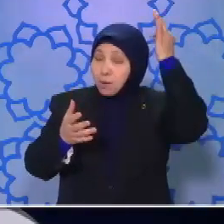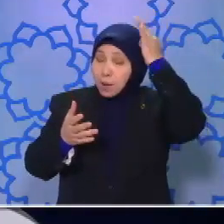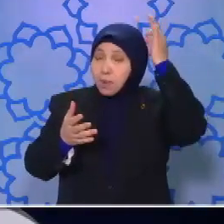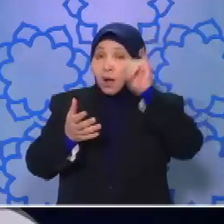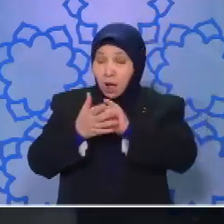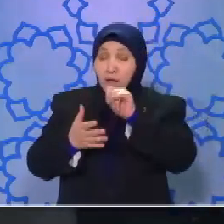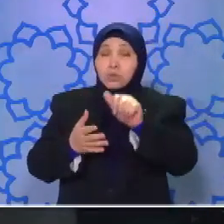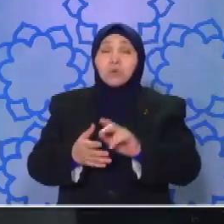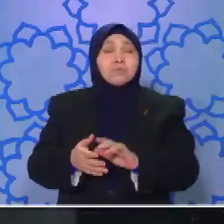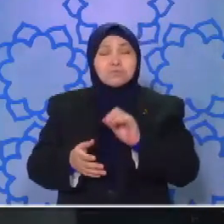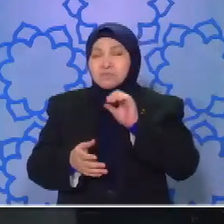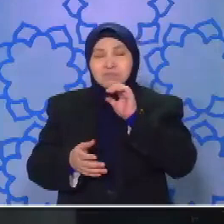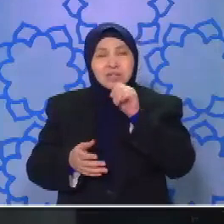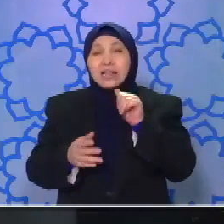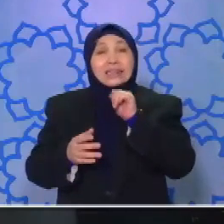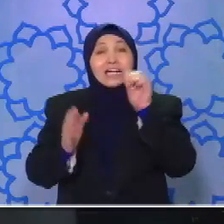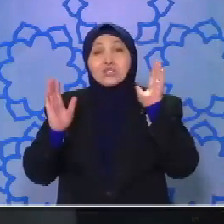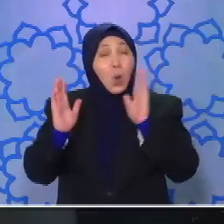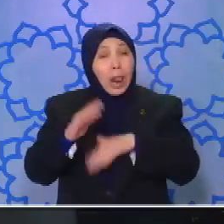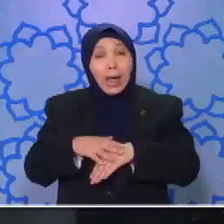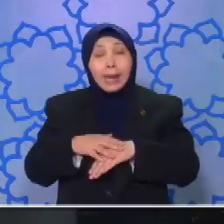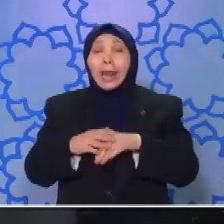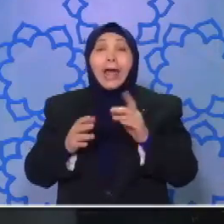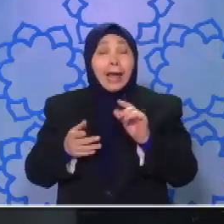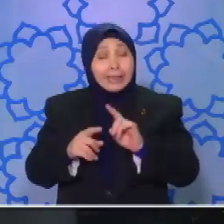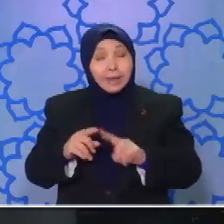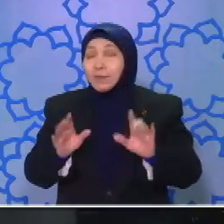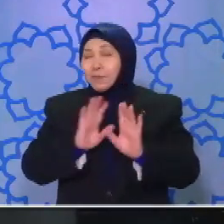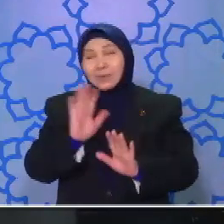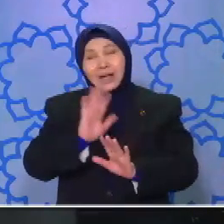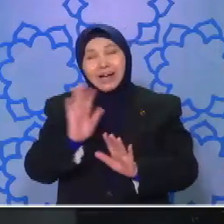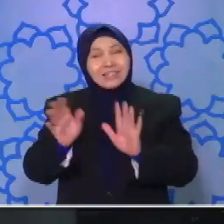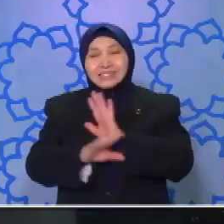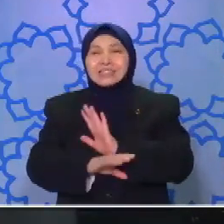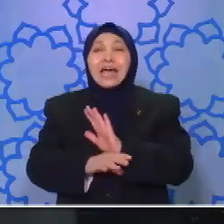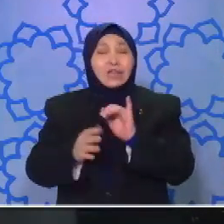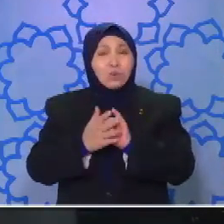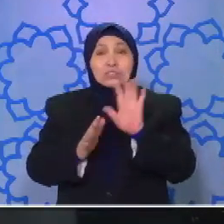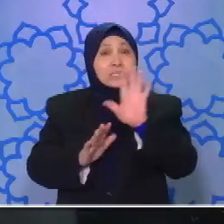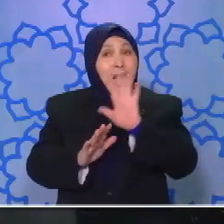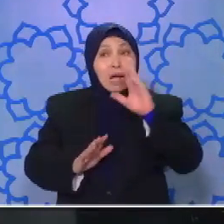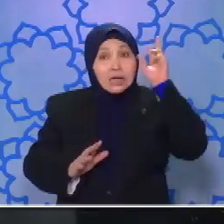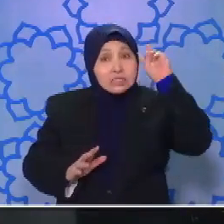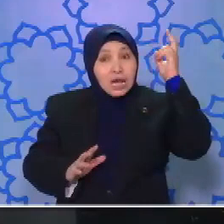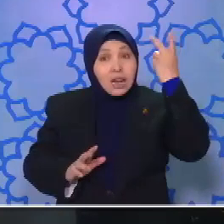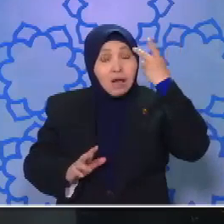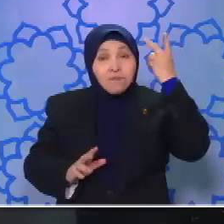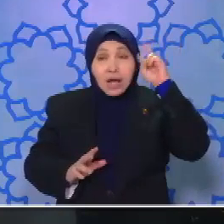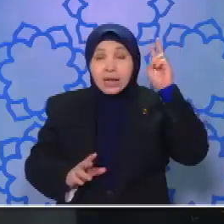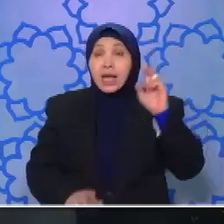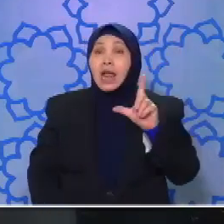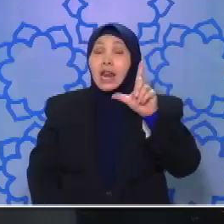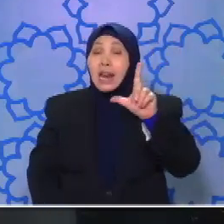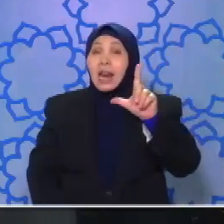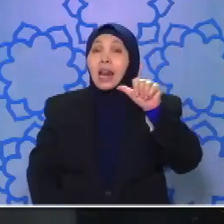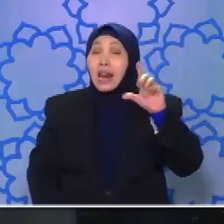bukan. Lepas tu tak solat. Lepas tu tak solat berarti isap rokok cerut, kan? Okey. Nah, jadi jangan tuan-tuan tersilap faham tentang istilah laduni tu.